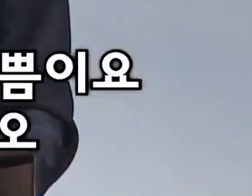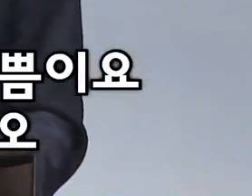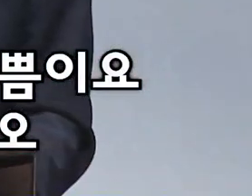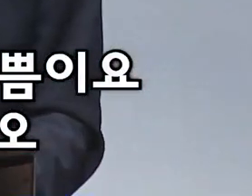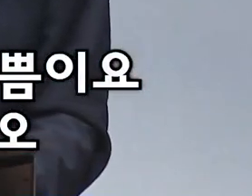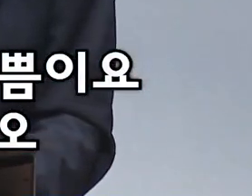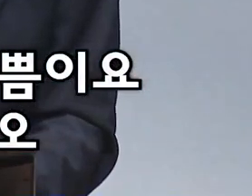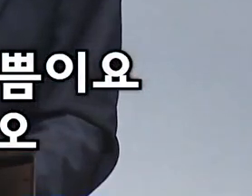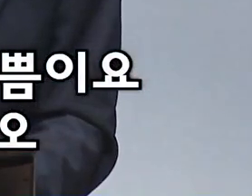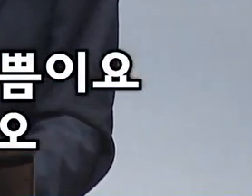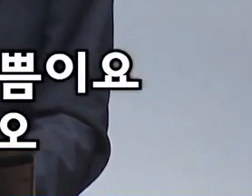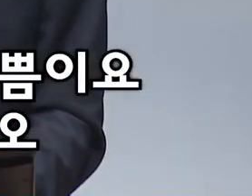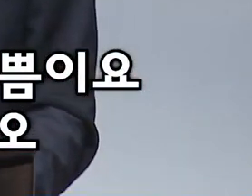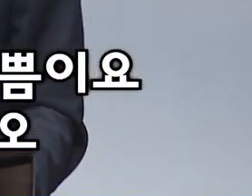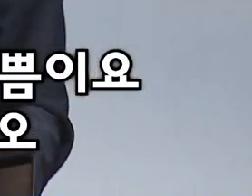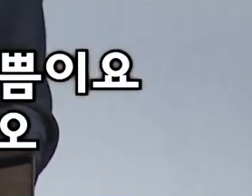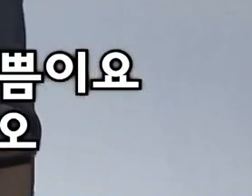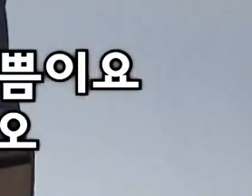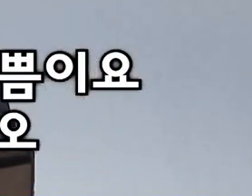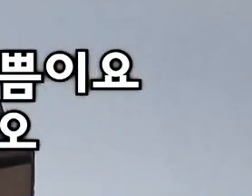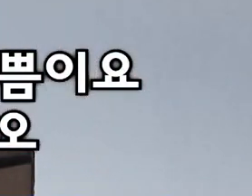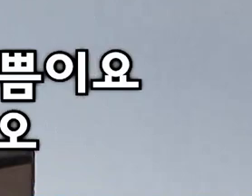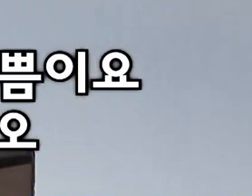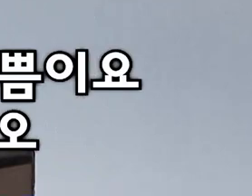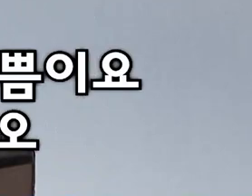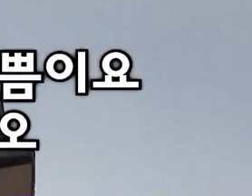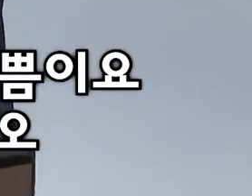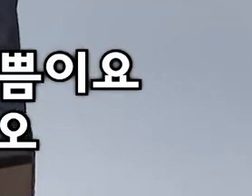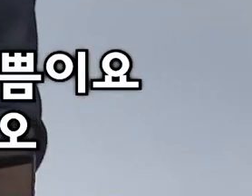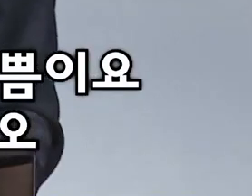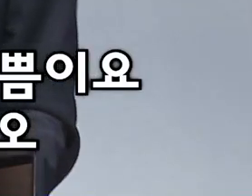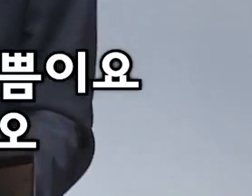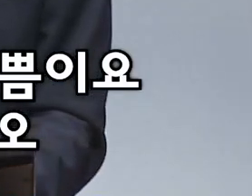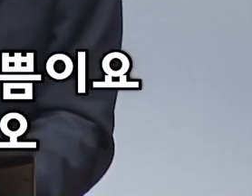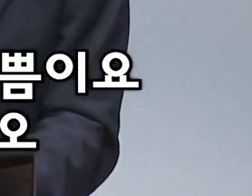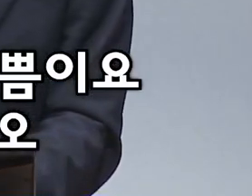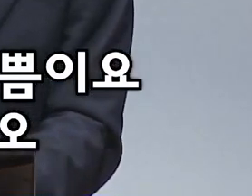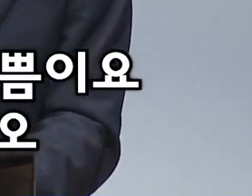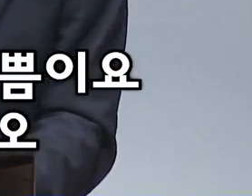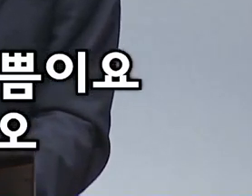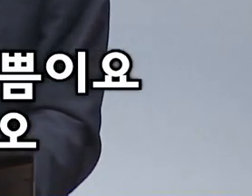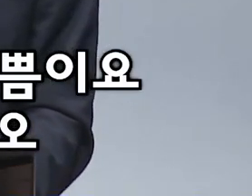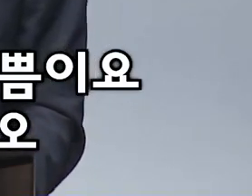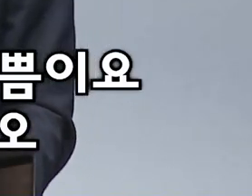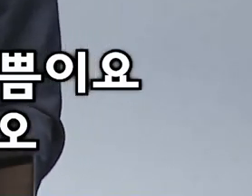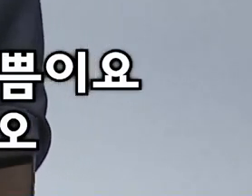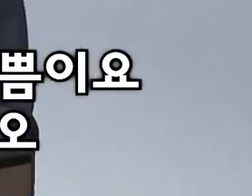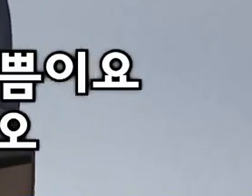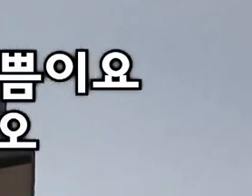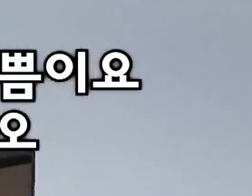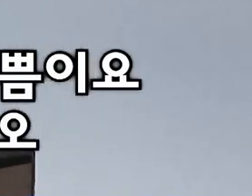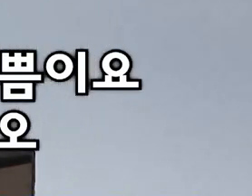나의 삶의 가장 큰 기쁨이요